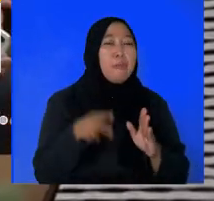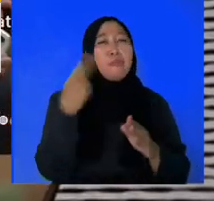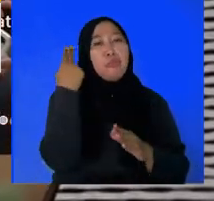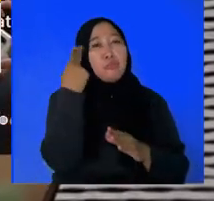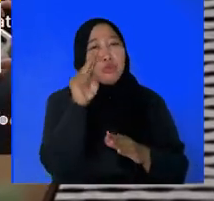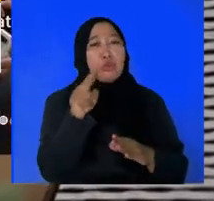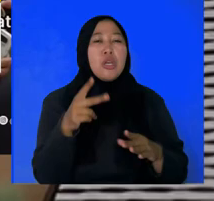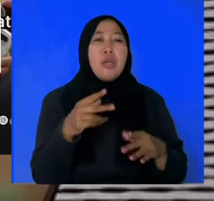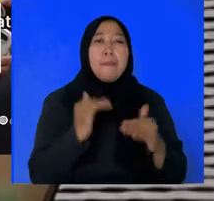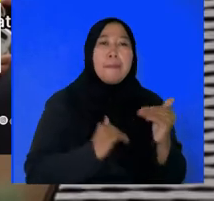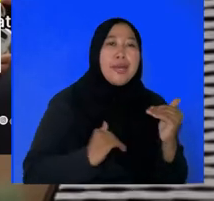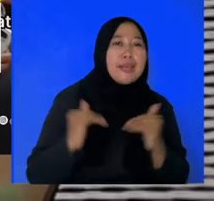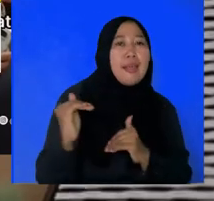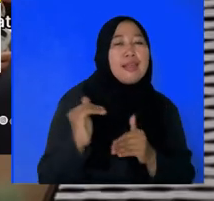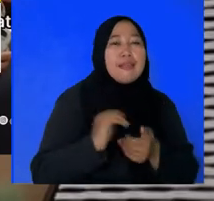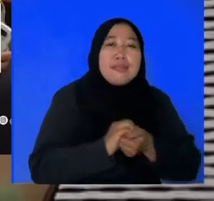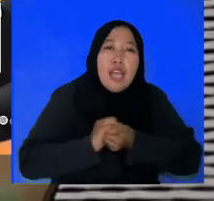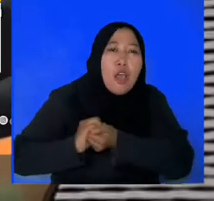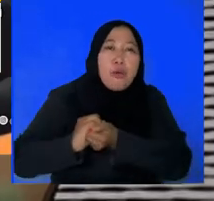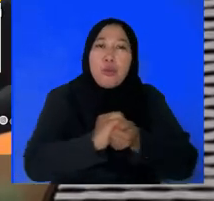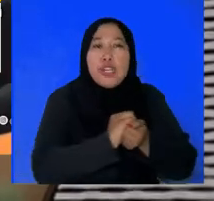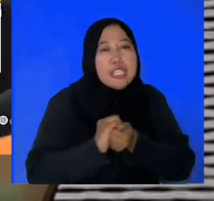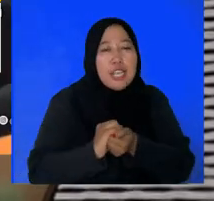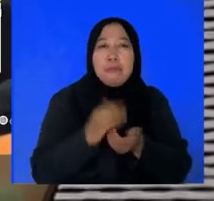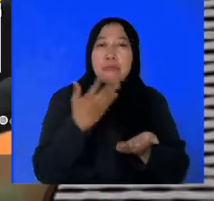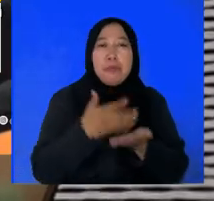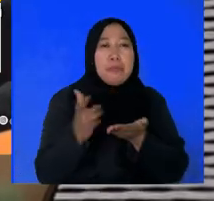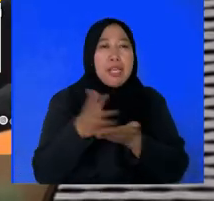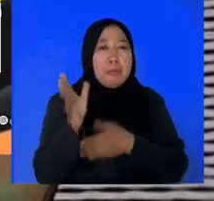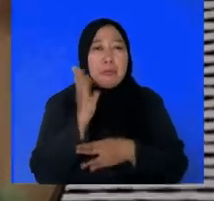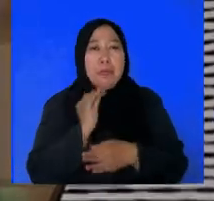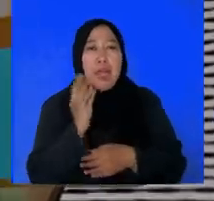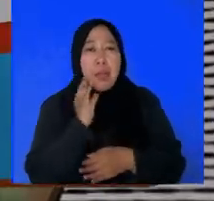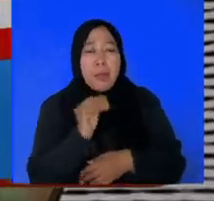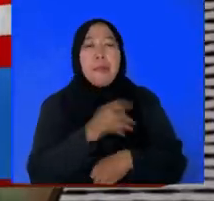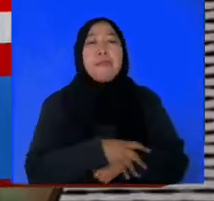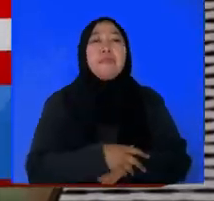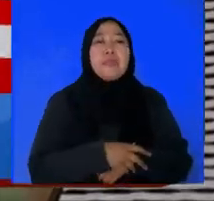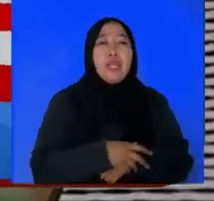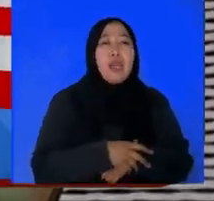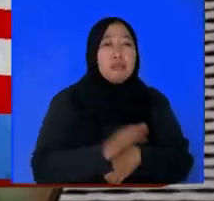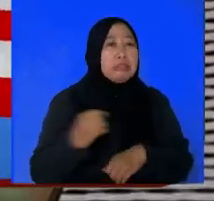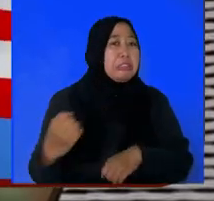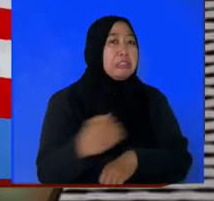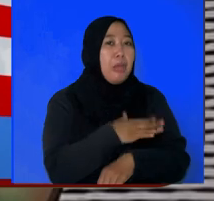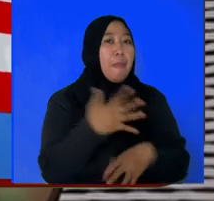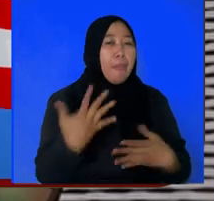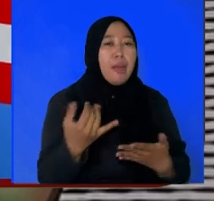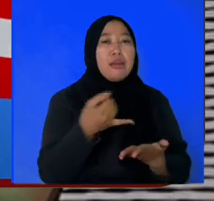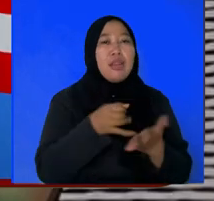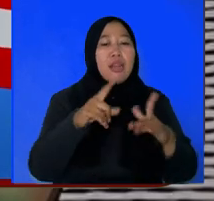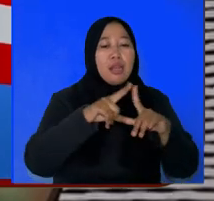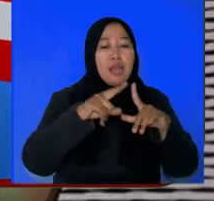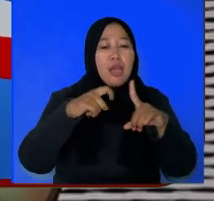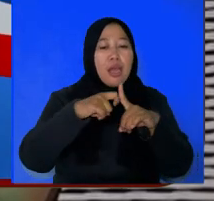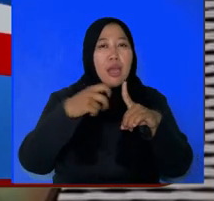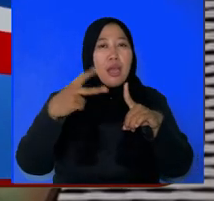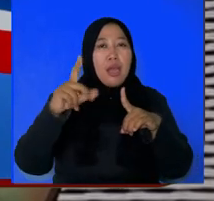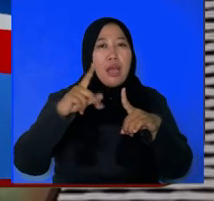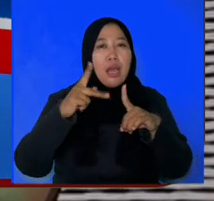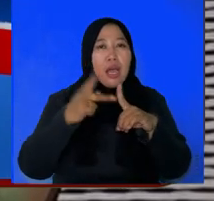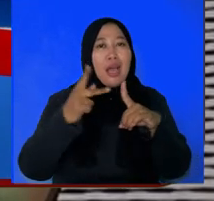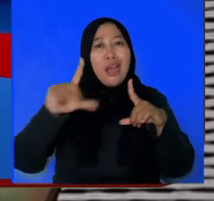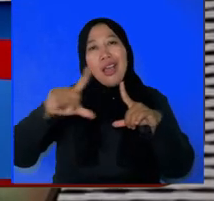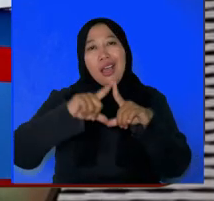Monday sebagai sarana peningkatan keharmonisan dan knowledge sharing pegawai. Dampak yang diperoleh, nilai berakhlak komponen harmonis